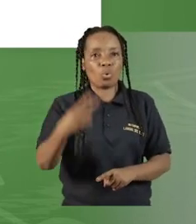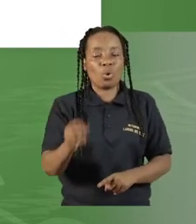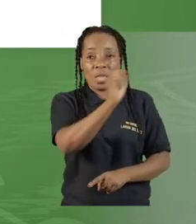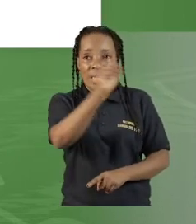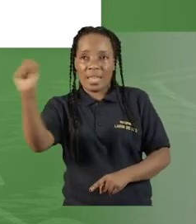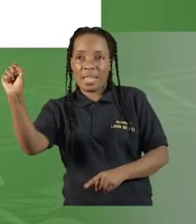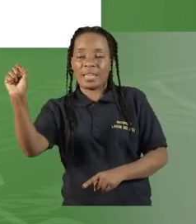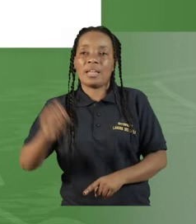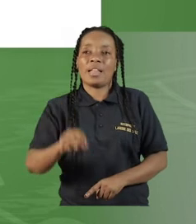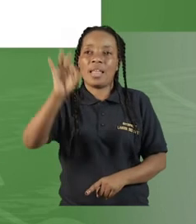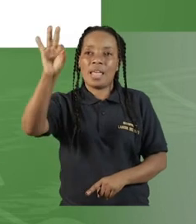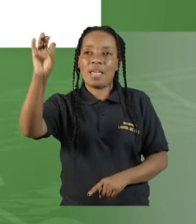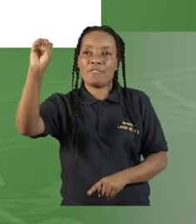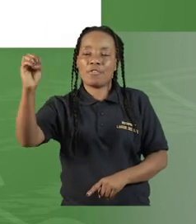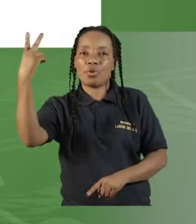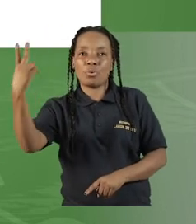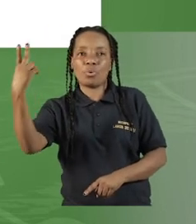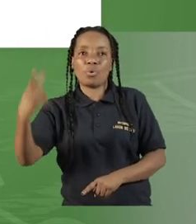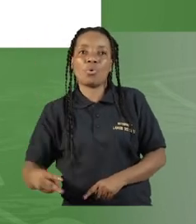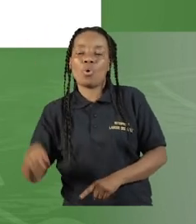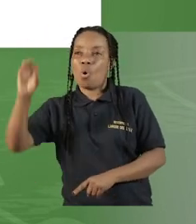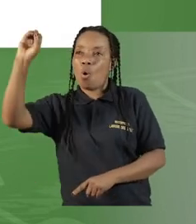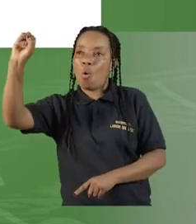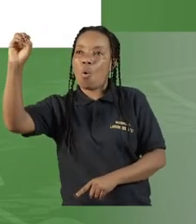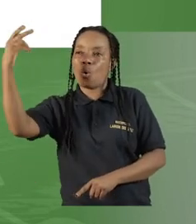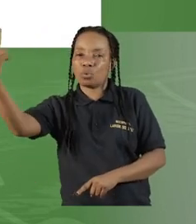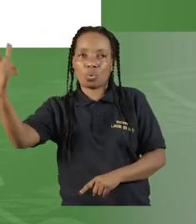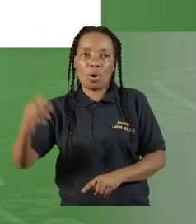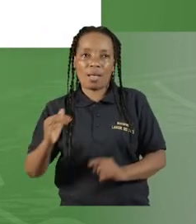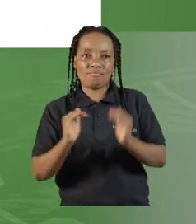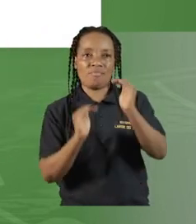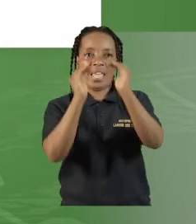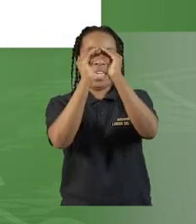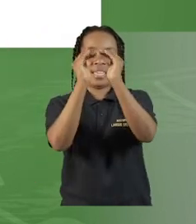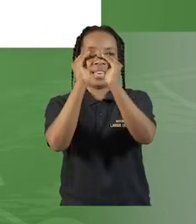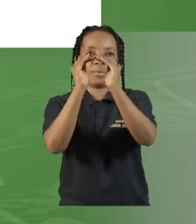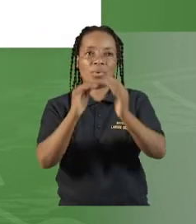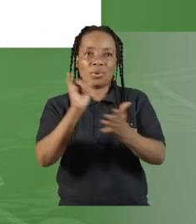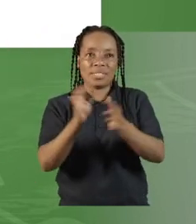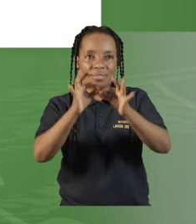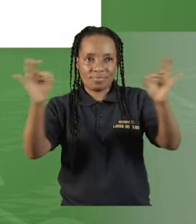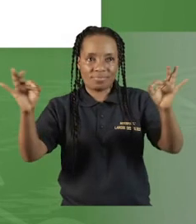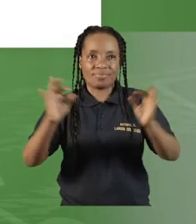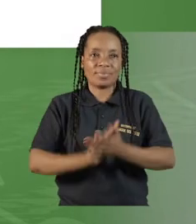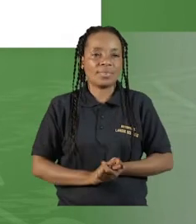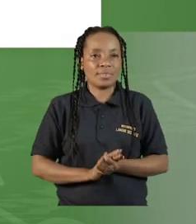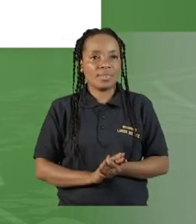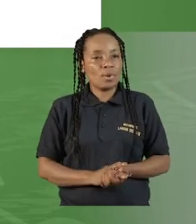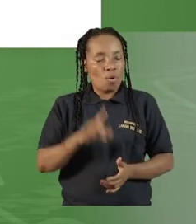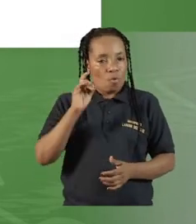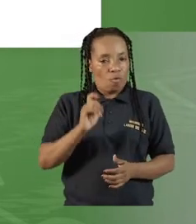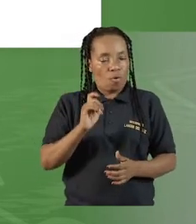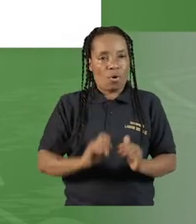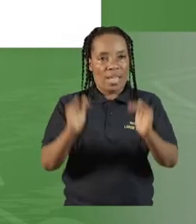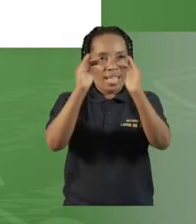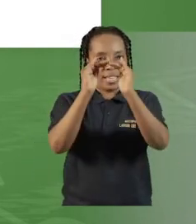Fe2O3. Équilibrons cette équation. Équilibrons le nombre d'atomes d'oxygène. Nous